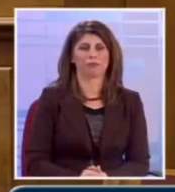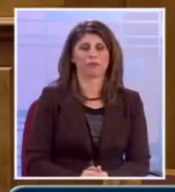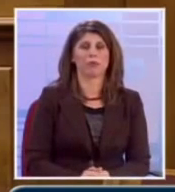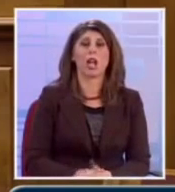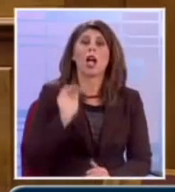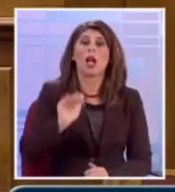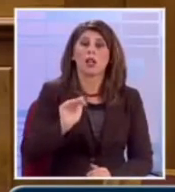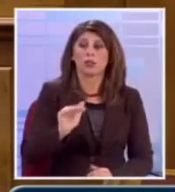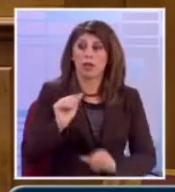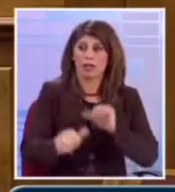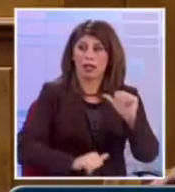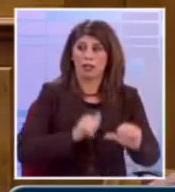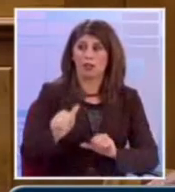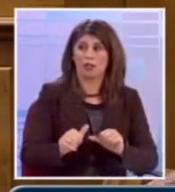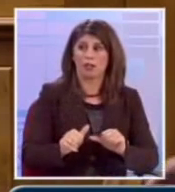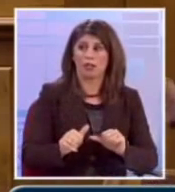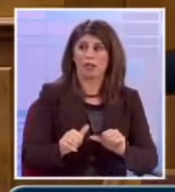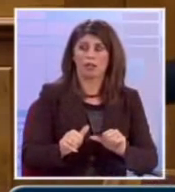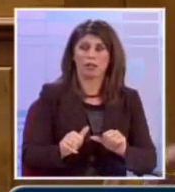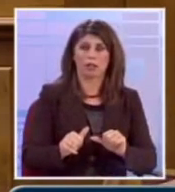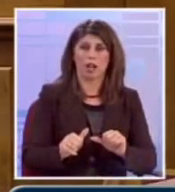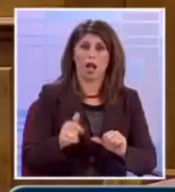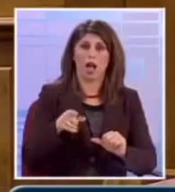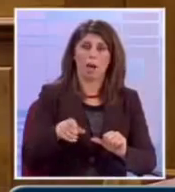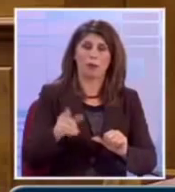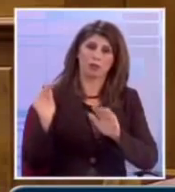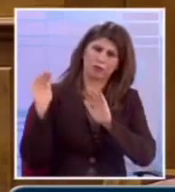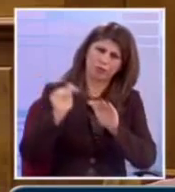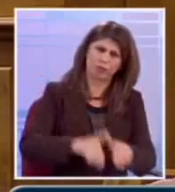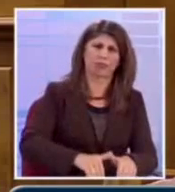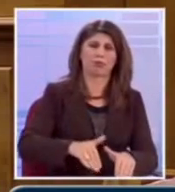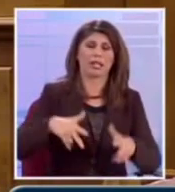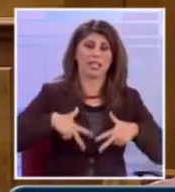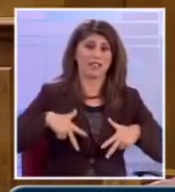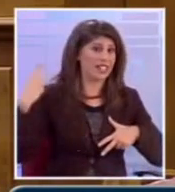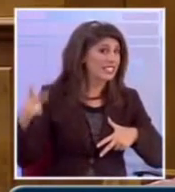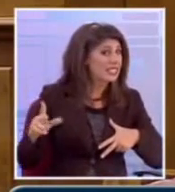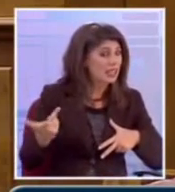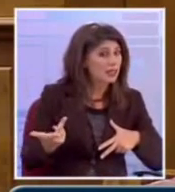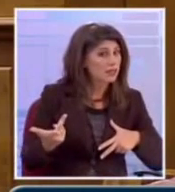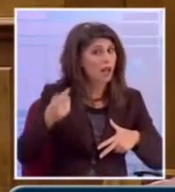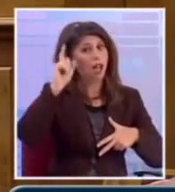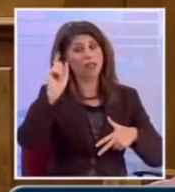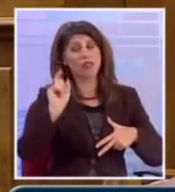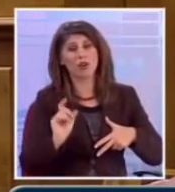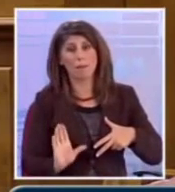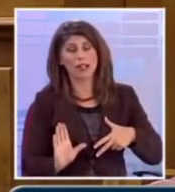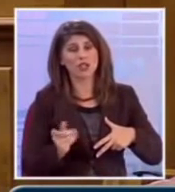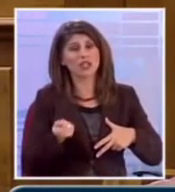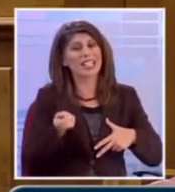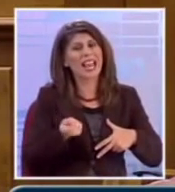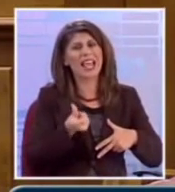Το ερώτημα είναι θα αναθεωρηθεί από την καταρέουσα κυβέρνησή σας ενδεχομένως και